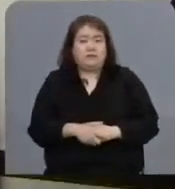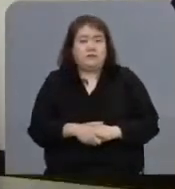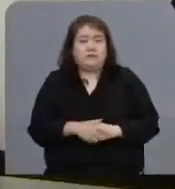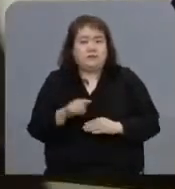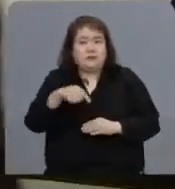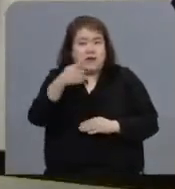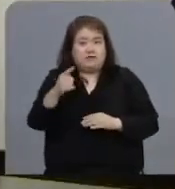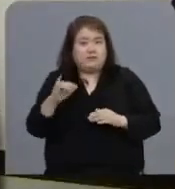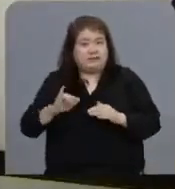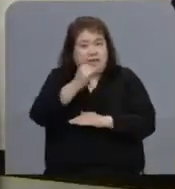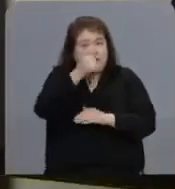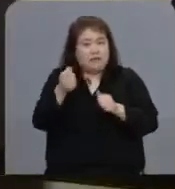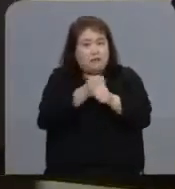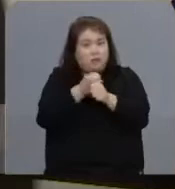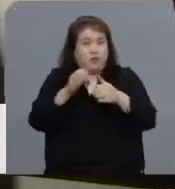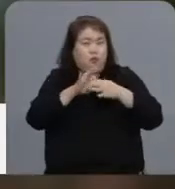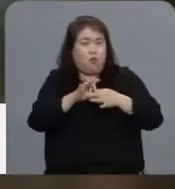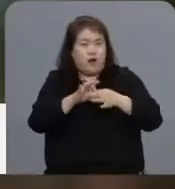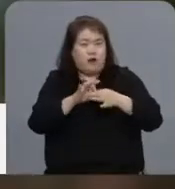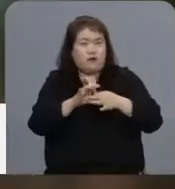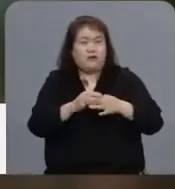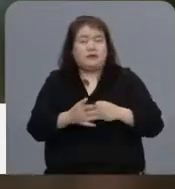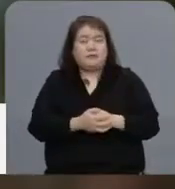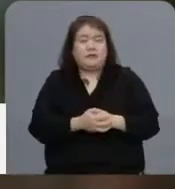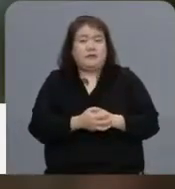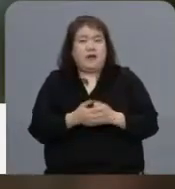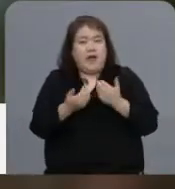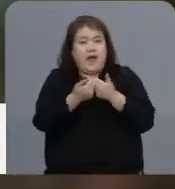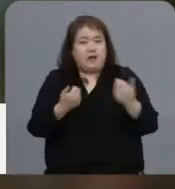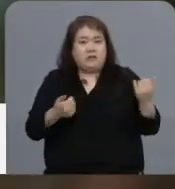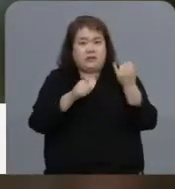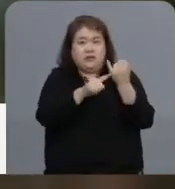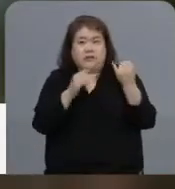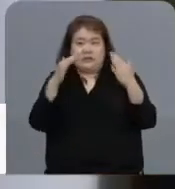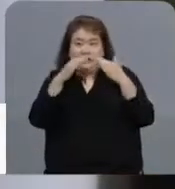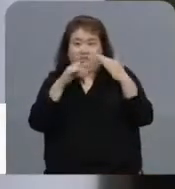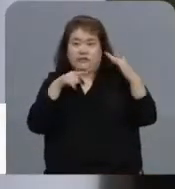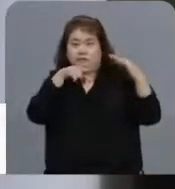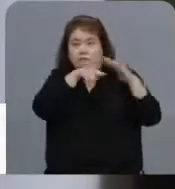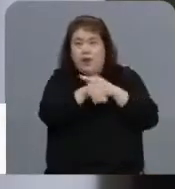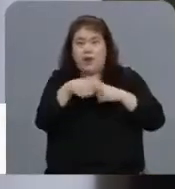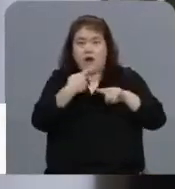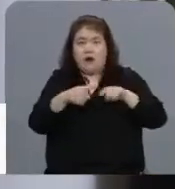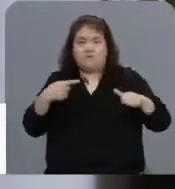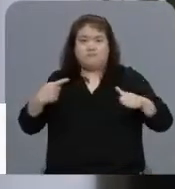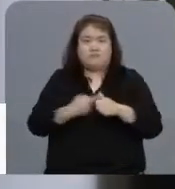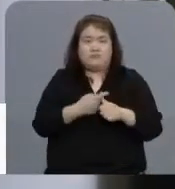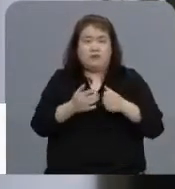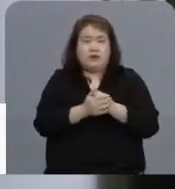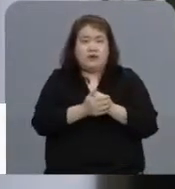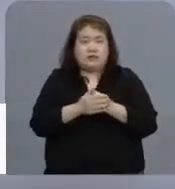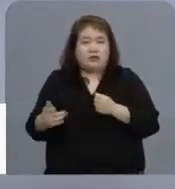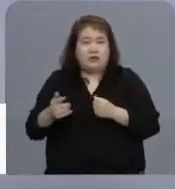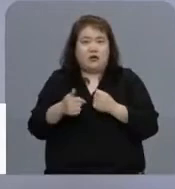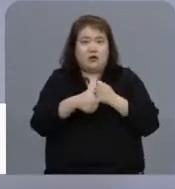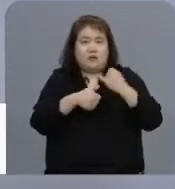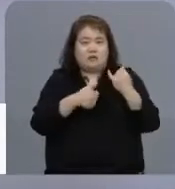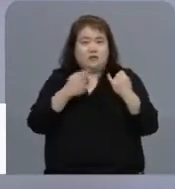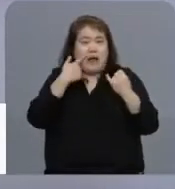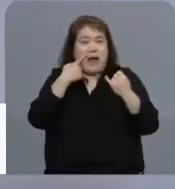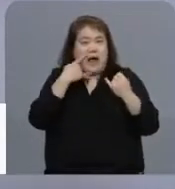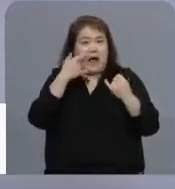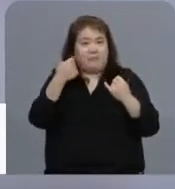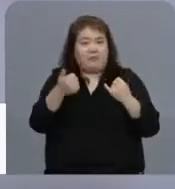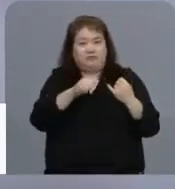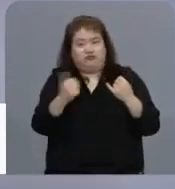다음은 데이트 폭력 관련기사입니다 3 헤어진 여자 친구의 집을 찾아가 흉기를 휘둘러 전 여자 친구의 아버지를 숨지게